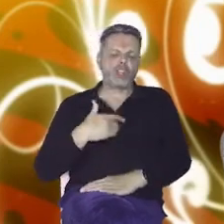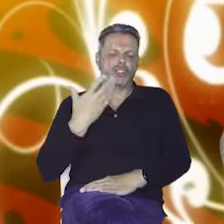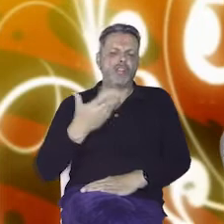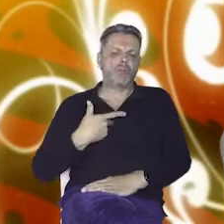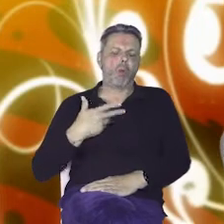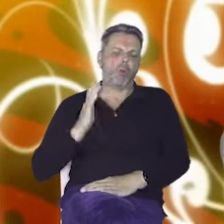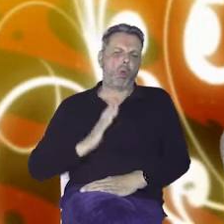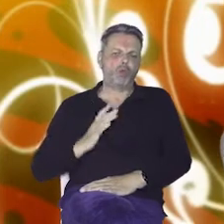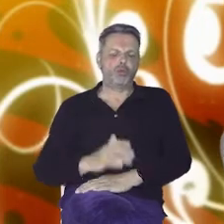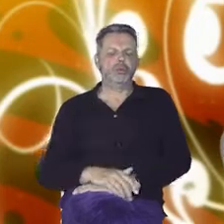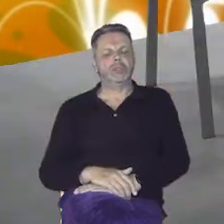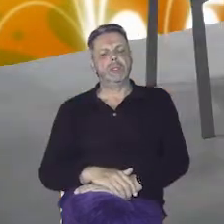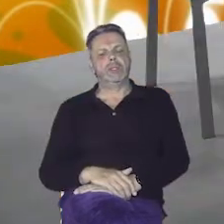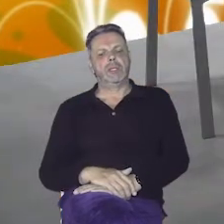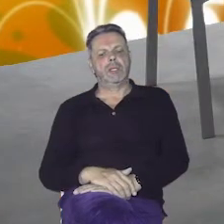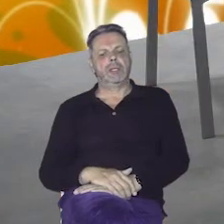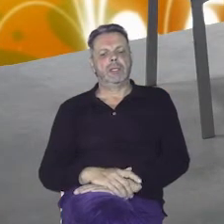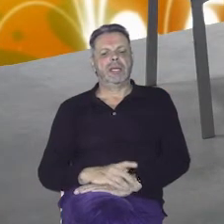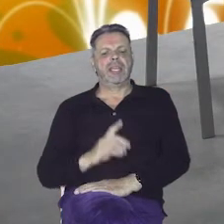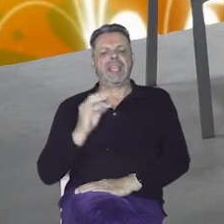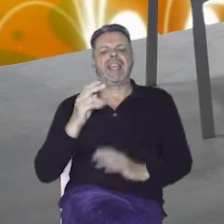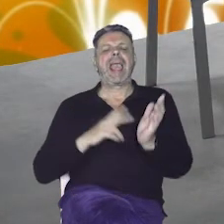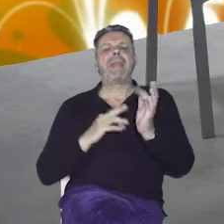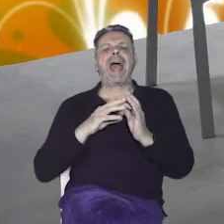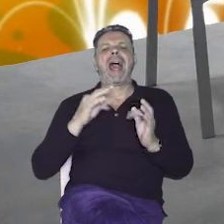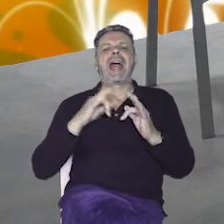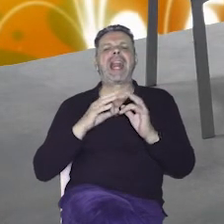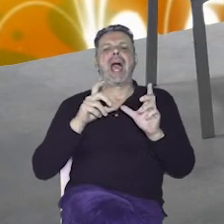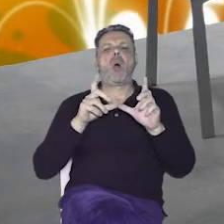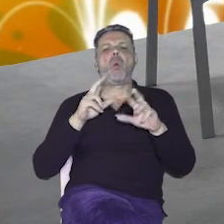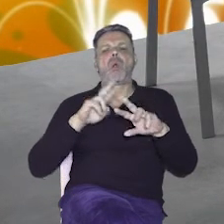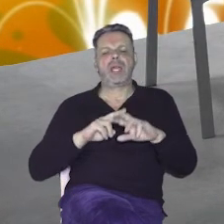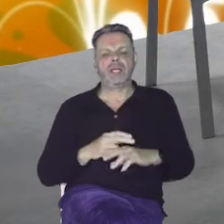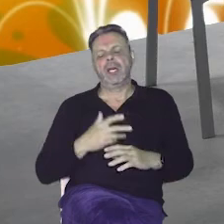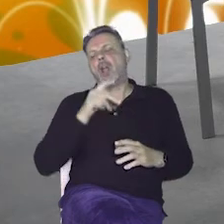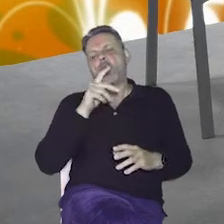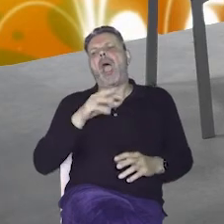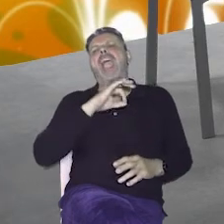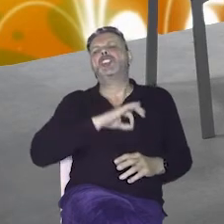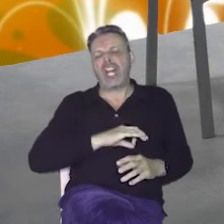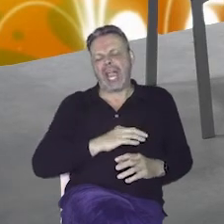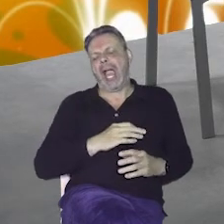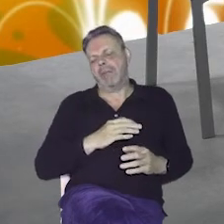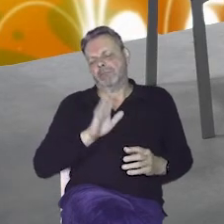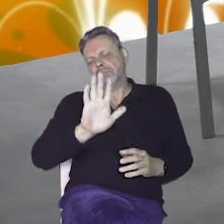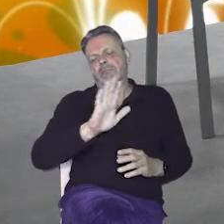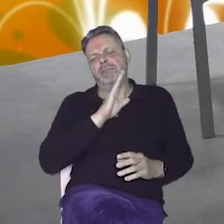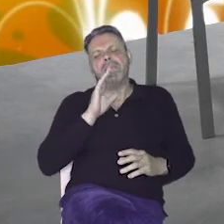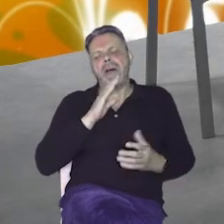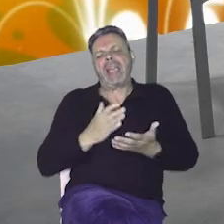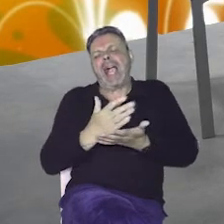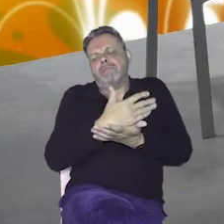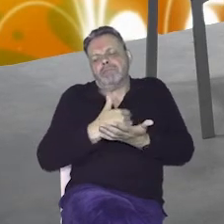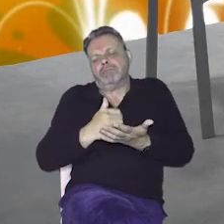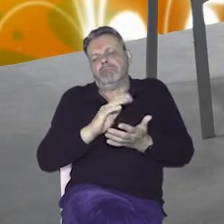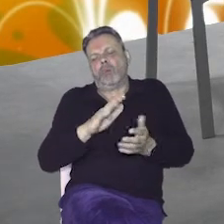gošće, prvoj gošći Ireni Rauh, koja je kćerka korisnice doma, koja je naišla na vrlo